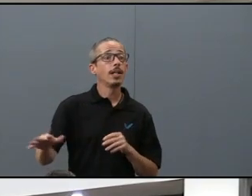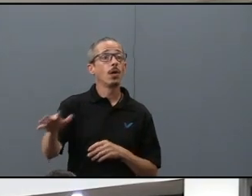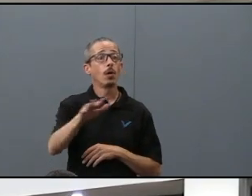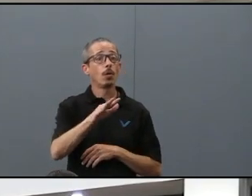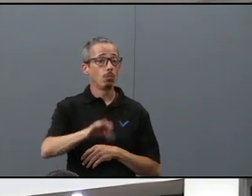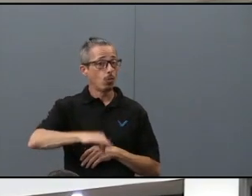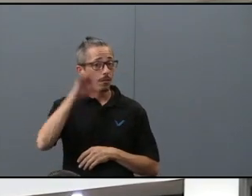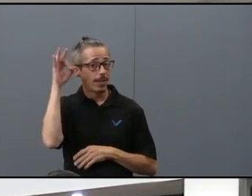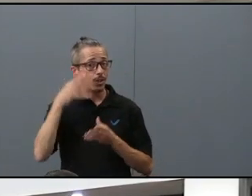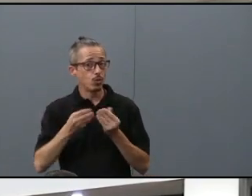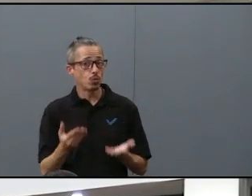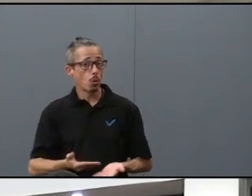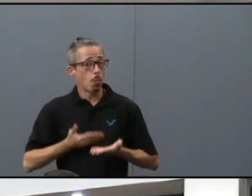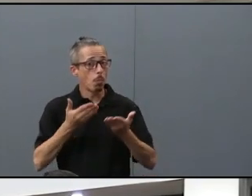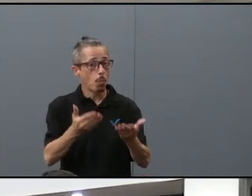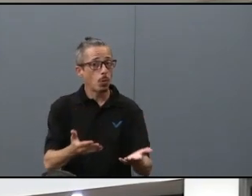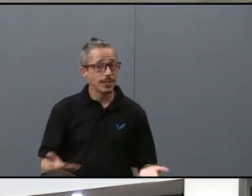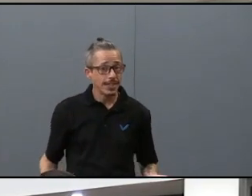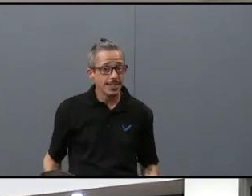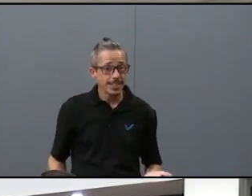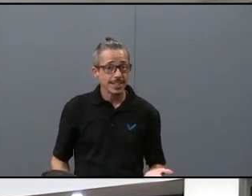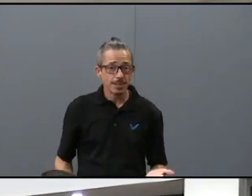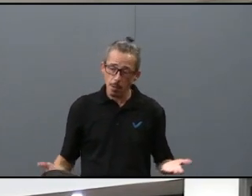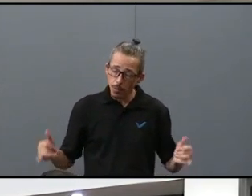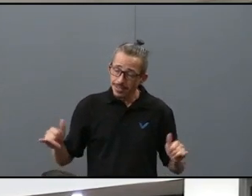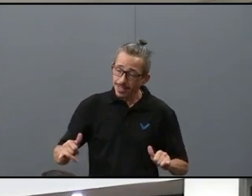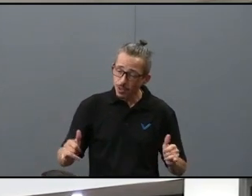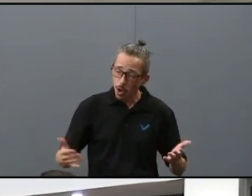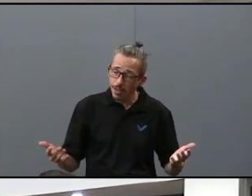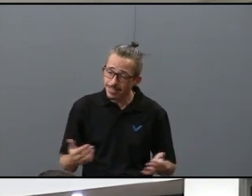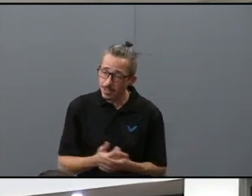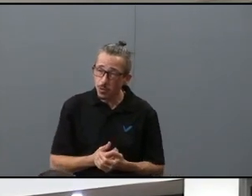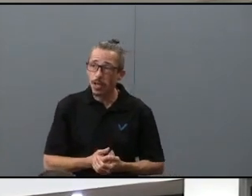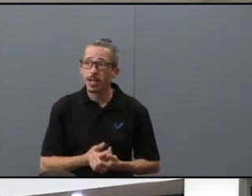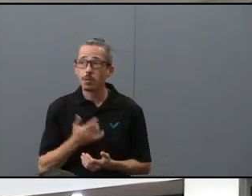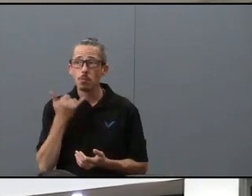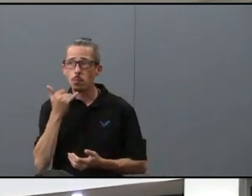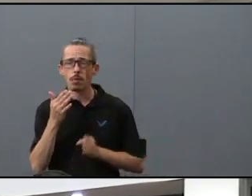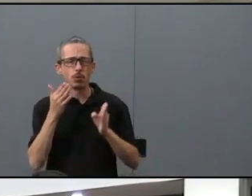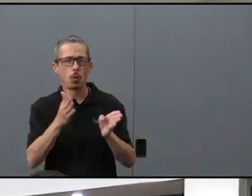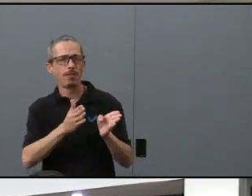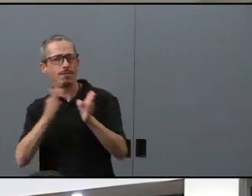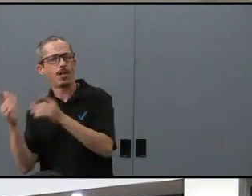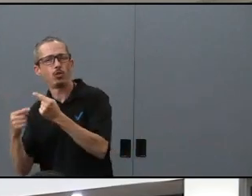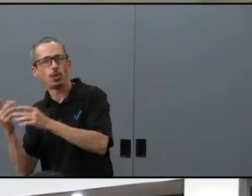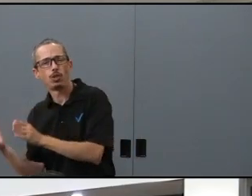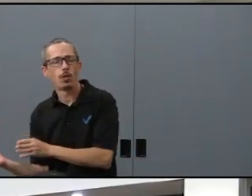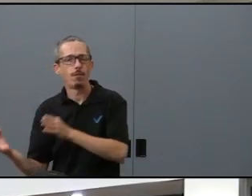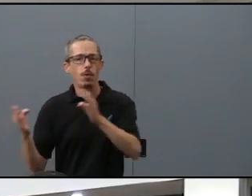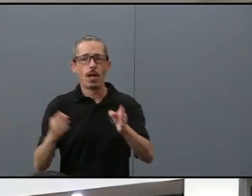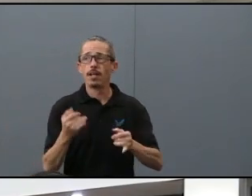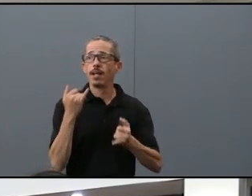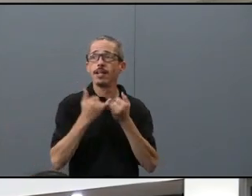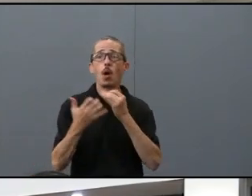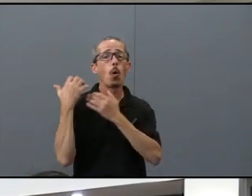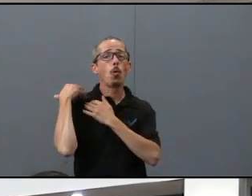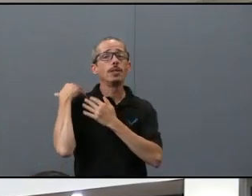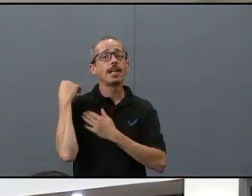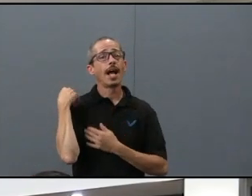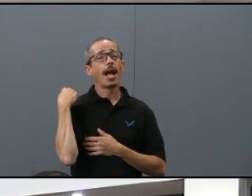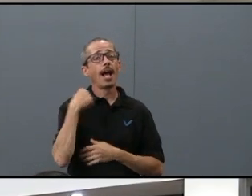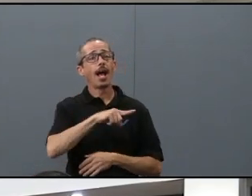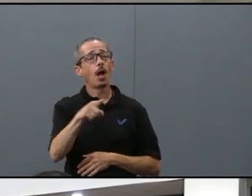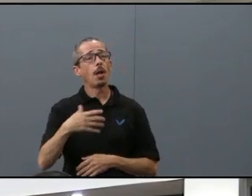solutions c'est vous ok je voulais juste vous dire quelque chose pu ch sujet mais je je veux le dire au dernier conseil il y en a qui se sont